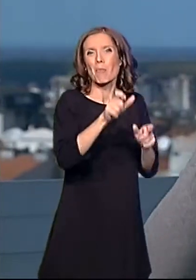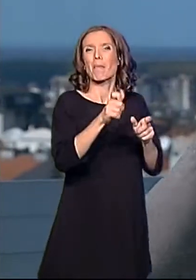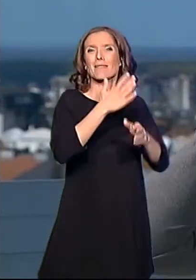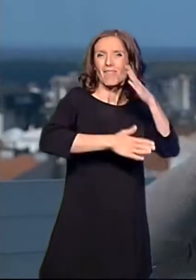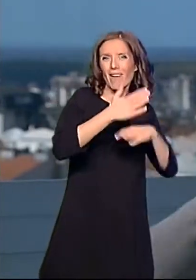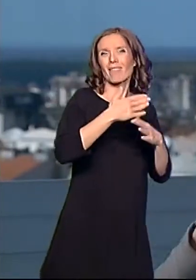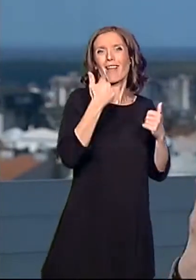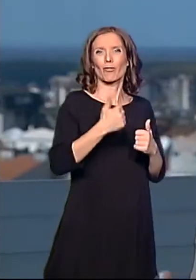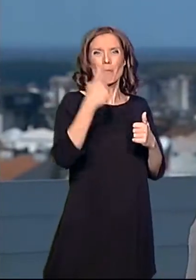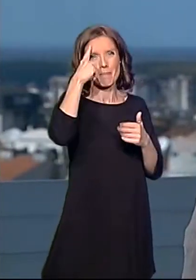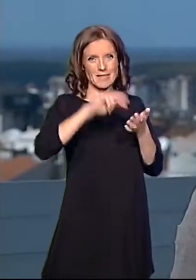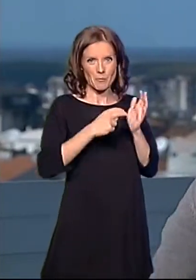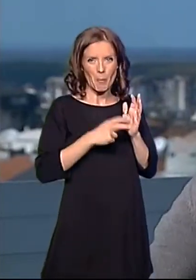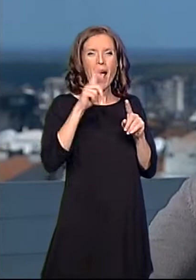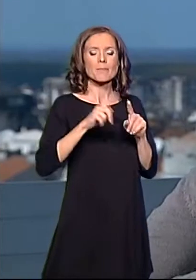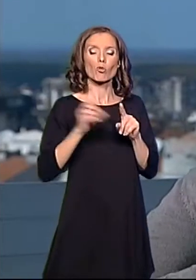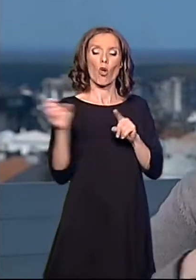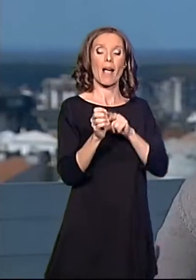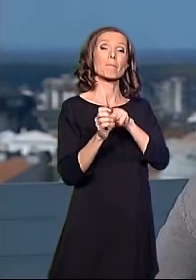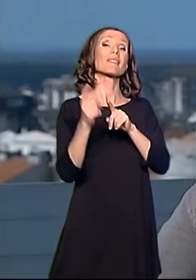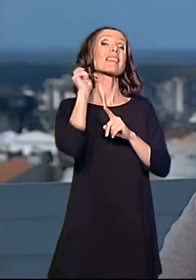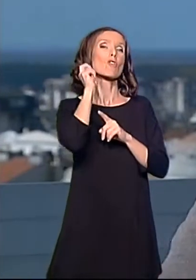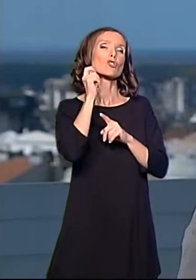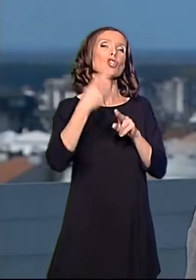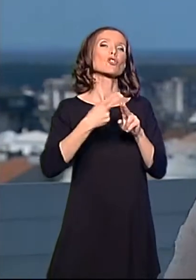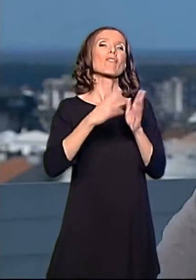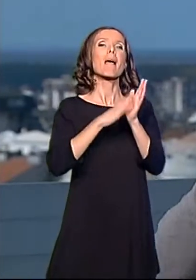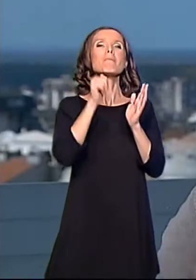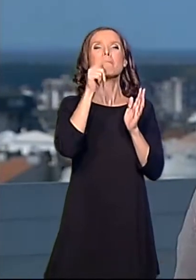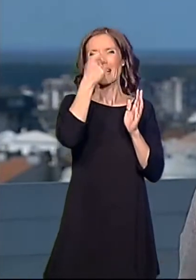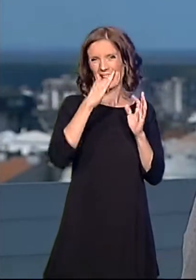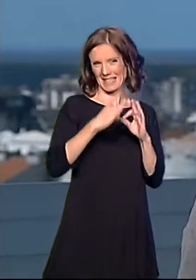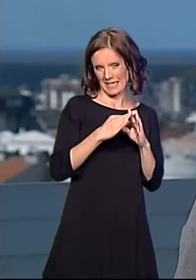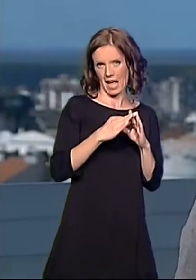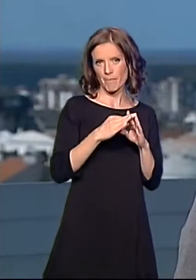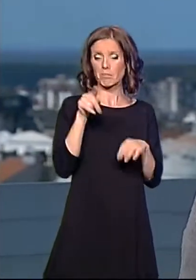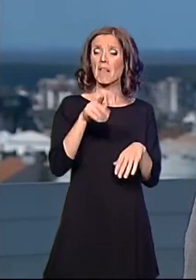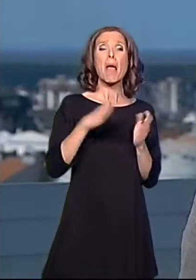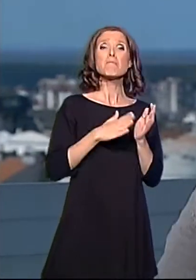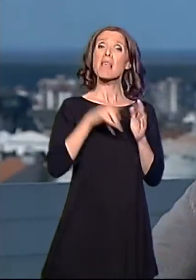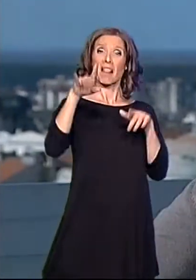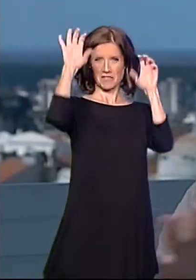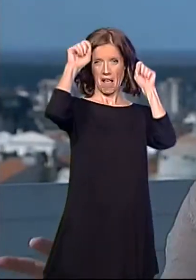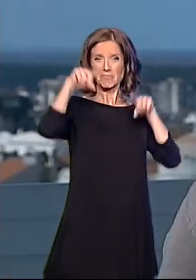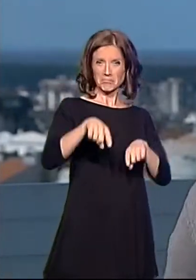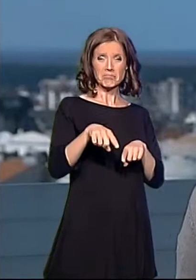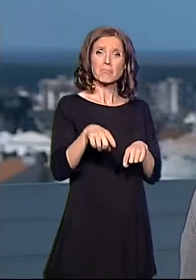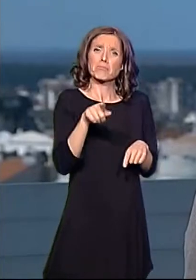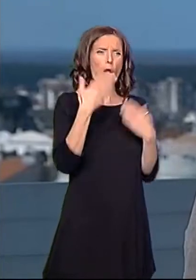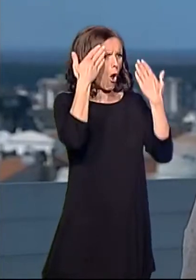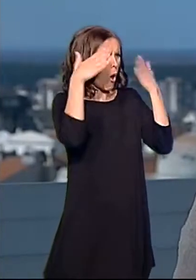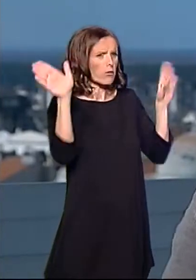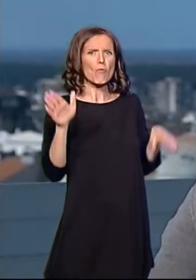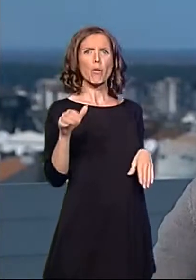u priču uvukli Milicu, koja je jedna otvorena devojčica koja jednostavno ne vidi kako